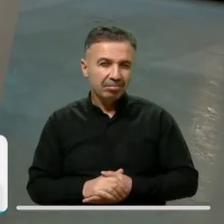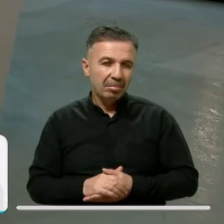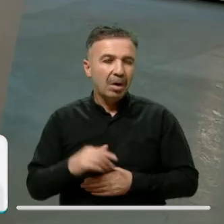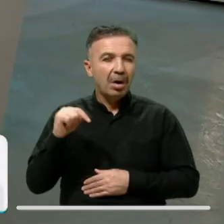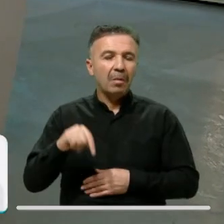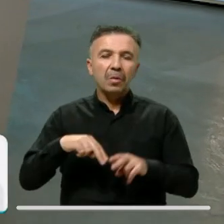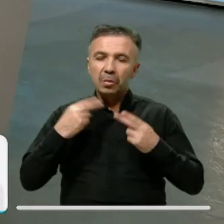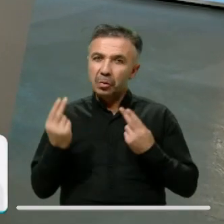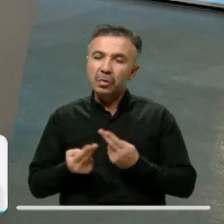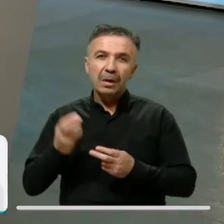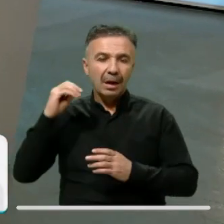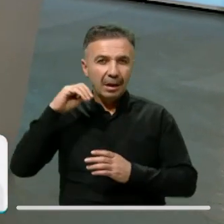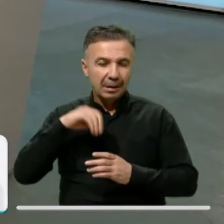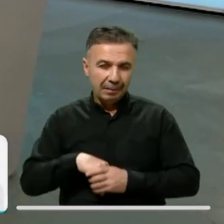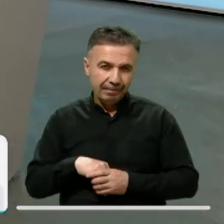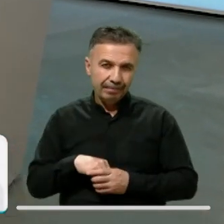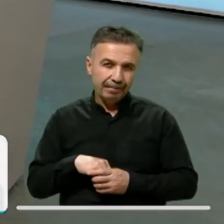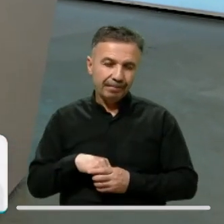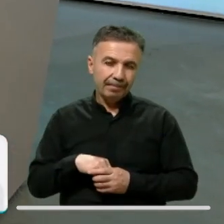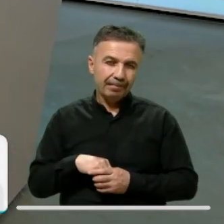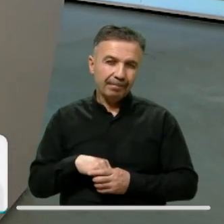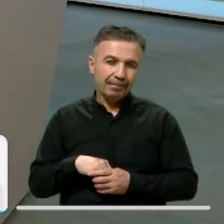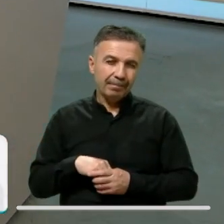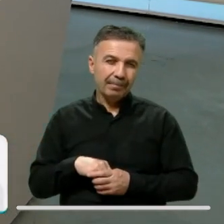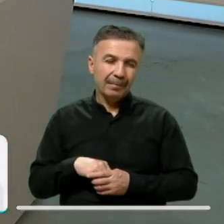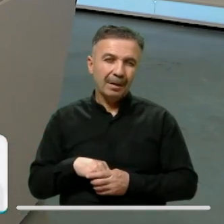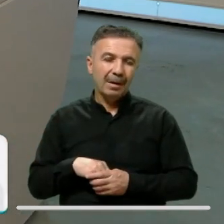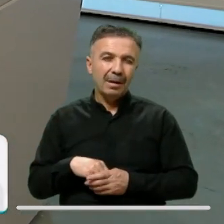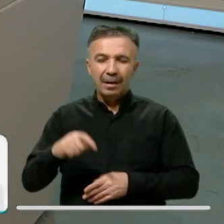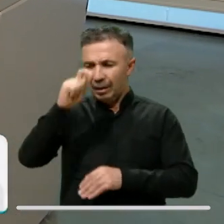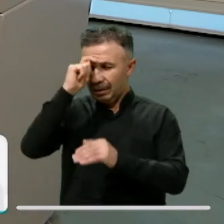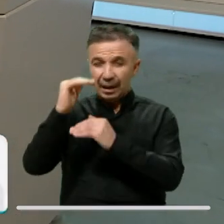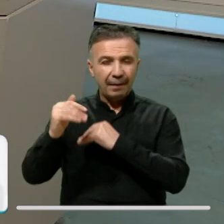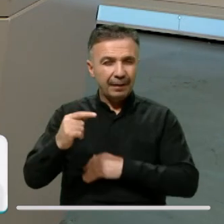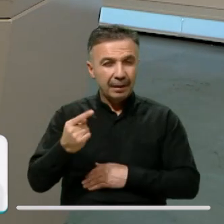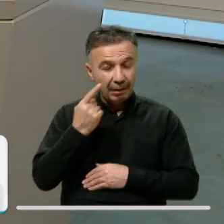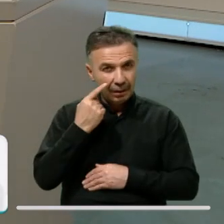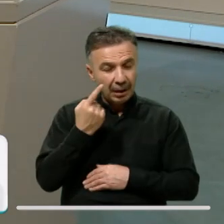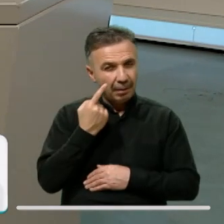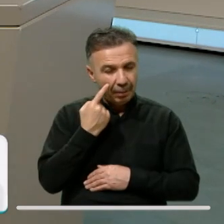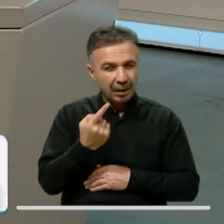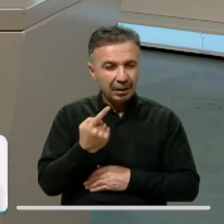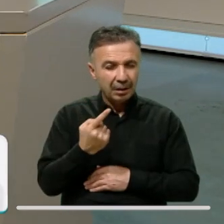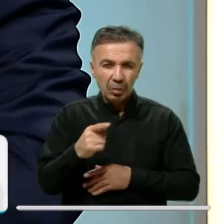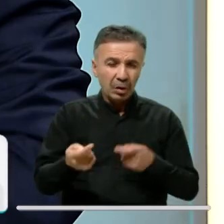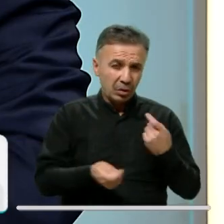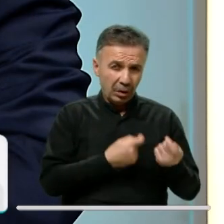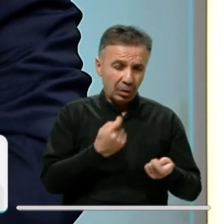bugün dünyada gayrimüslim ülkelere baktığımız zaman bunlar çalışıyorlar, gayret